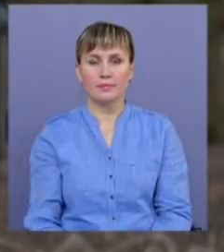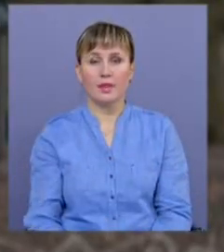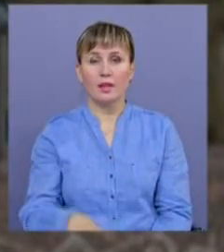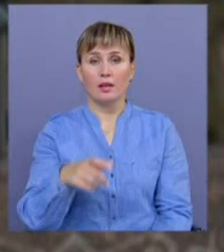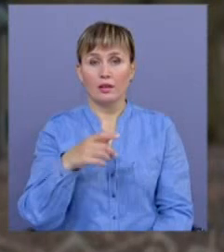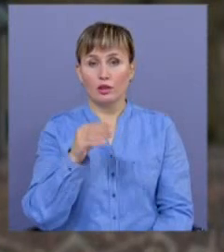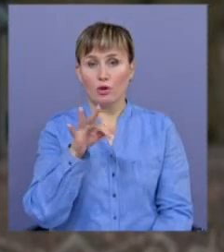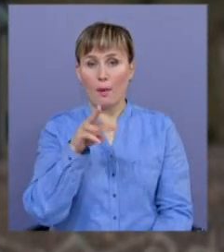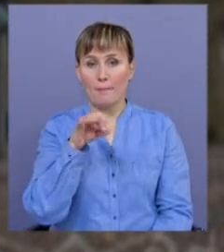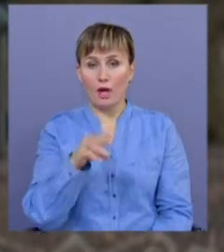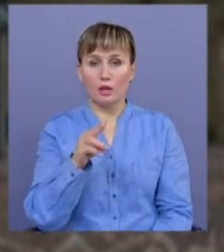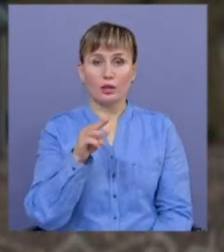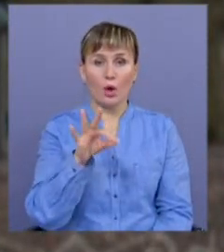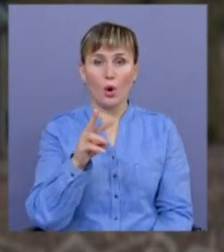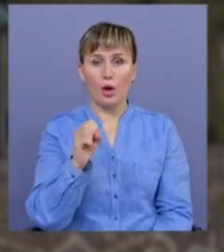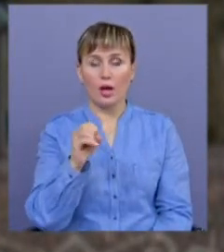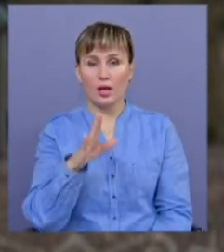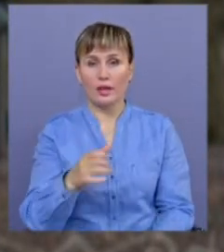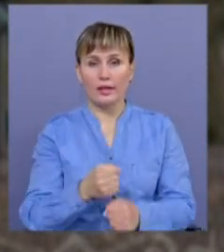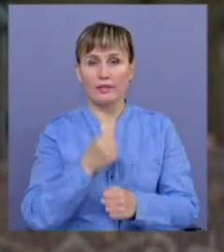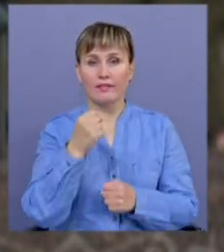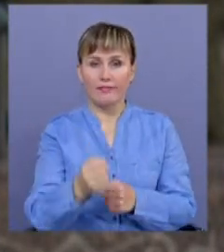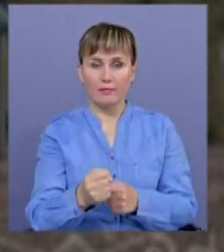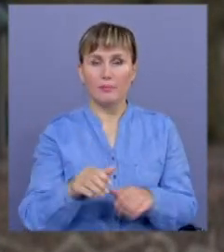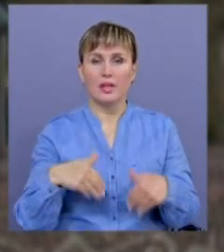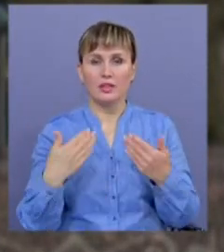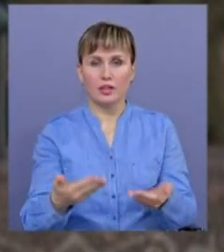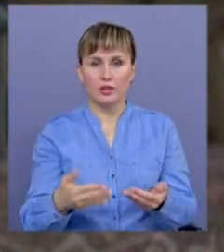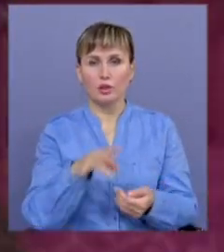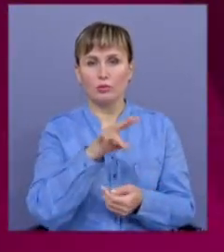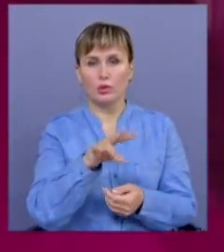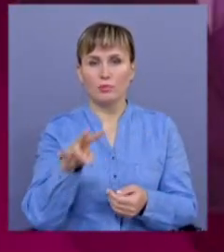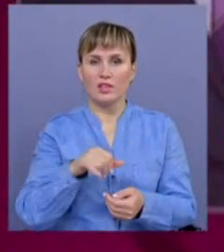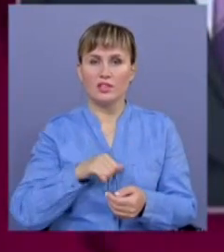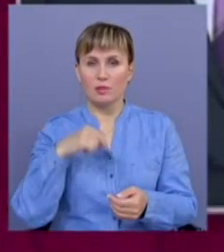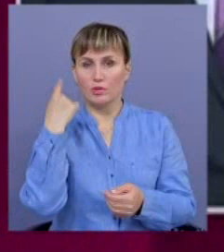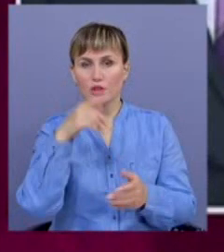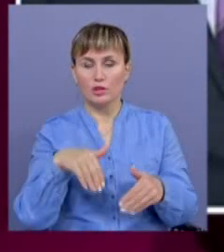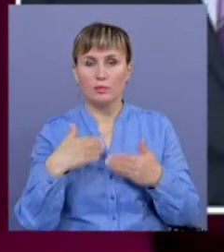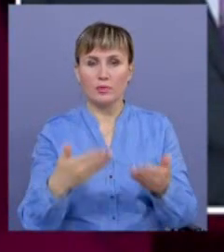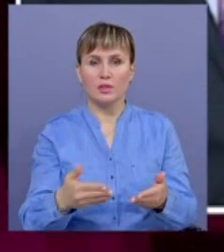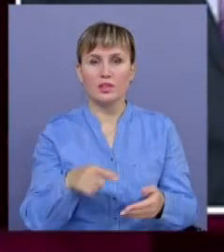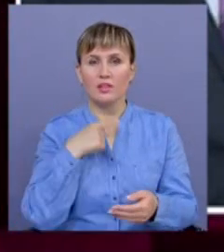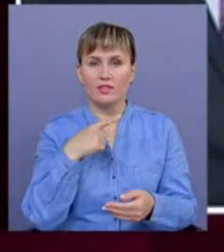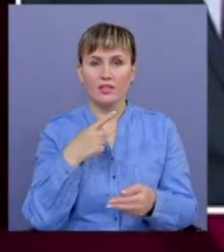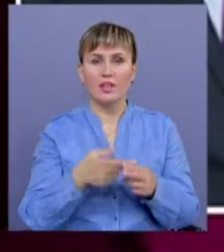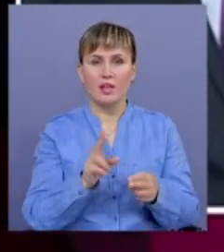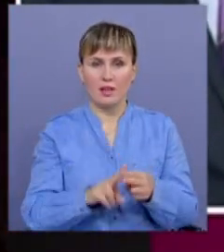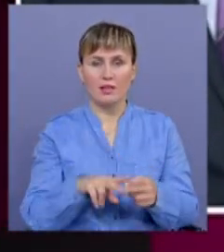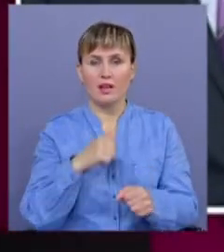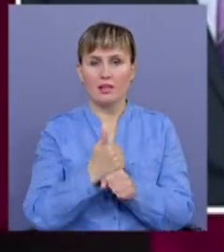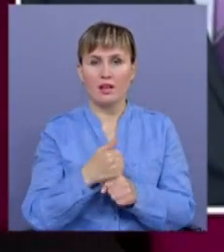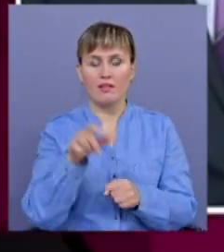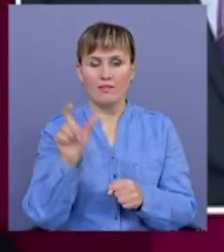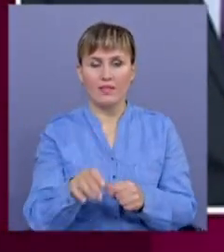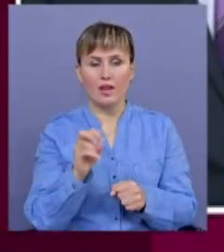Кандидатуру Касым Жомарта Токаева на съезде партии Нур Отан предложил Нурсултан Назарбаев. Ельбасы охарактеризовал экс-главу Сената